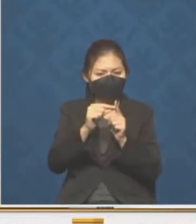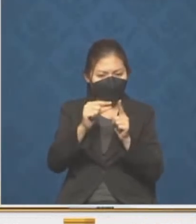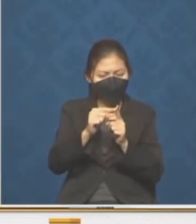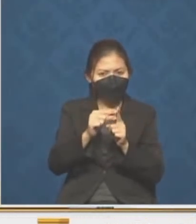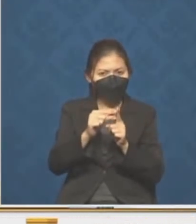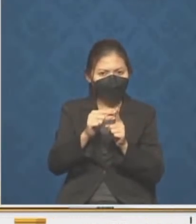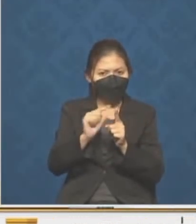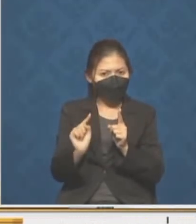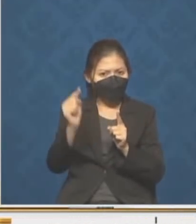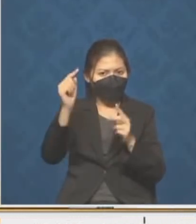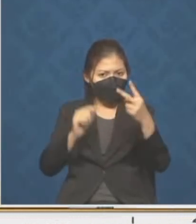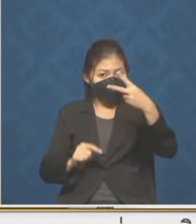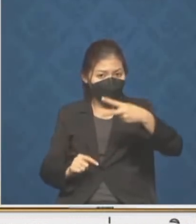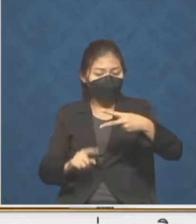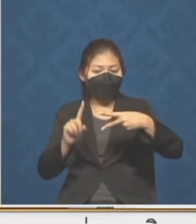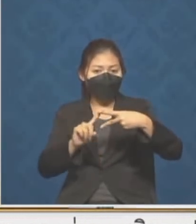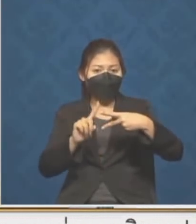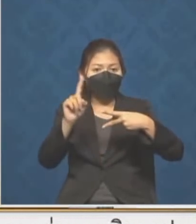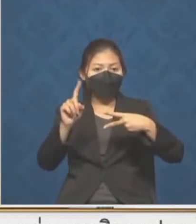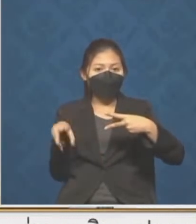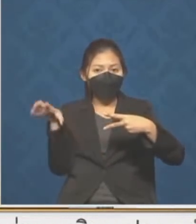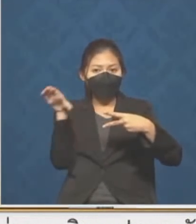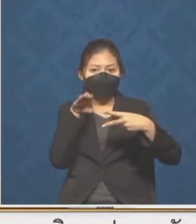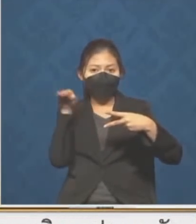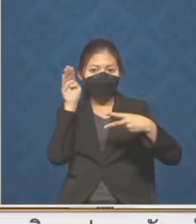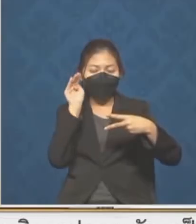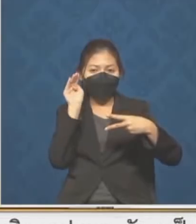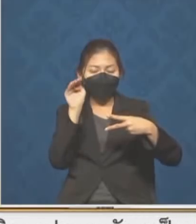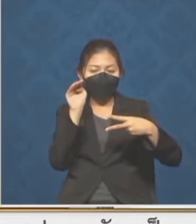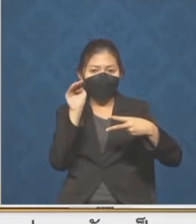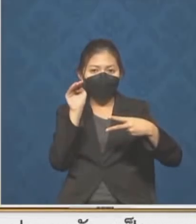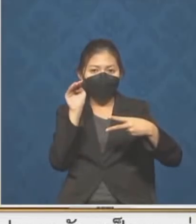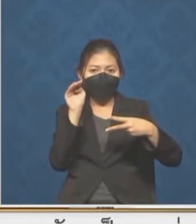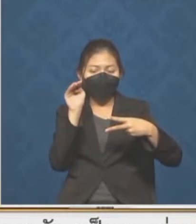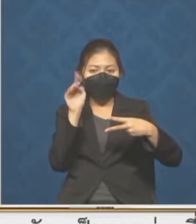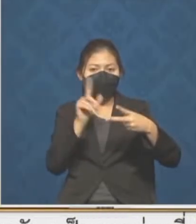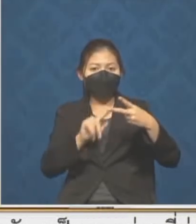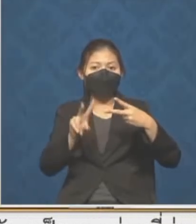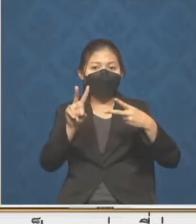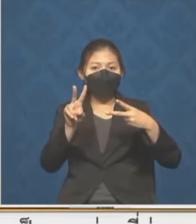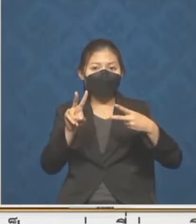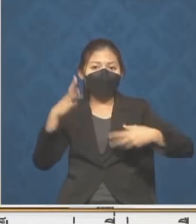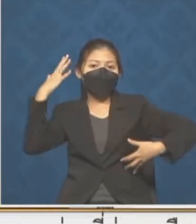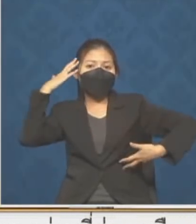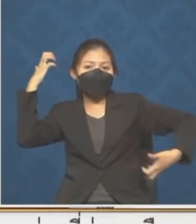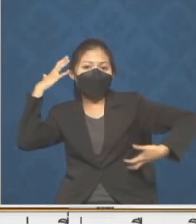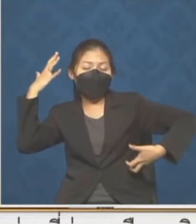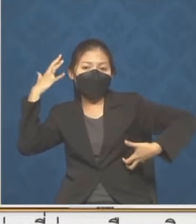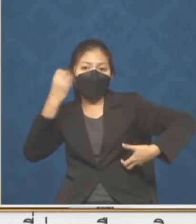ำฮะคำแรกคือคำว่างูเห่าคำที่สองคือคำว่าลิงกินกล้วย